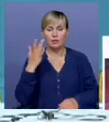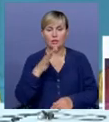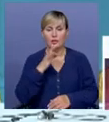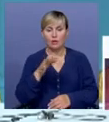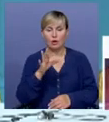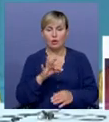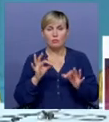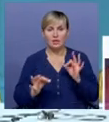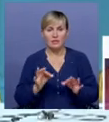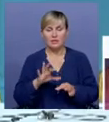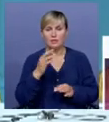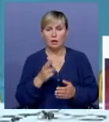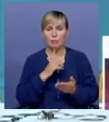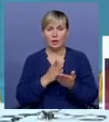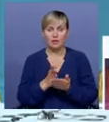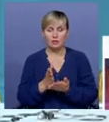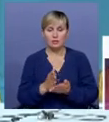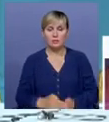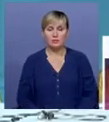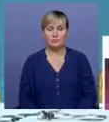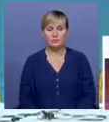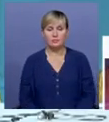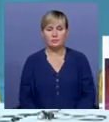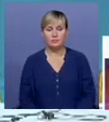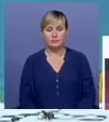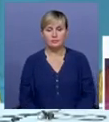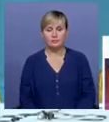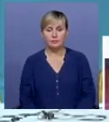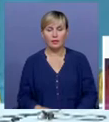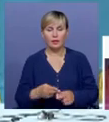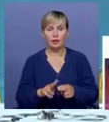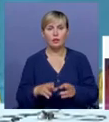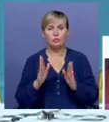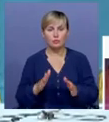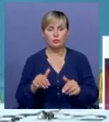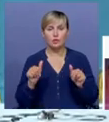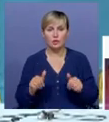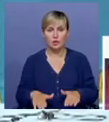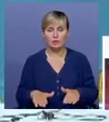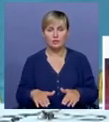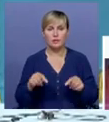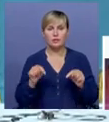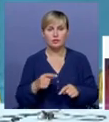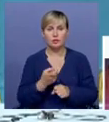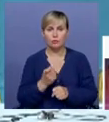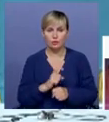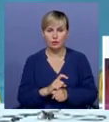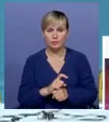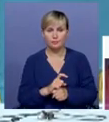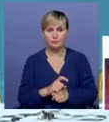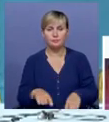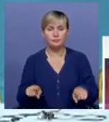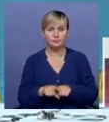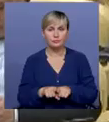социальной политике. О справедливой социальной политике. Они будут решаться. Здесь очень